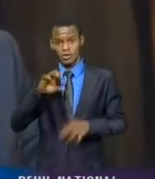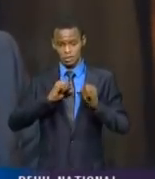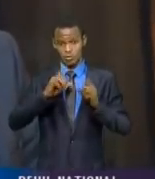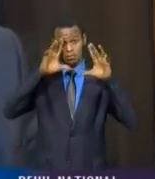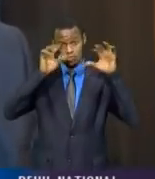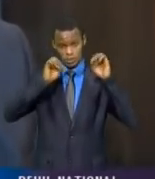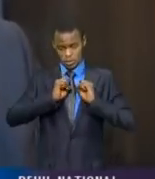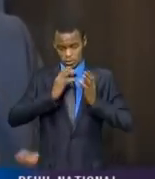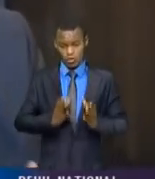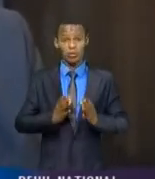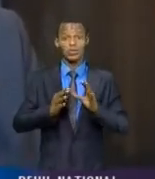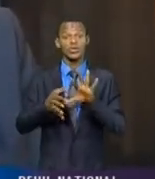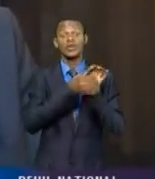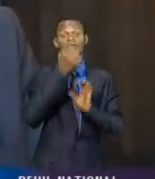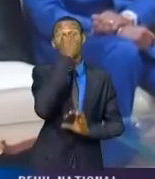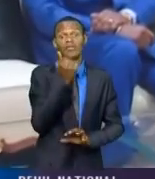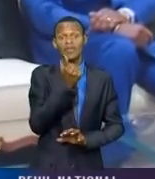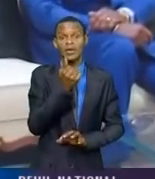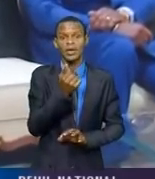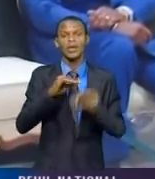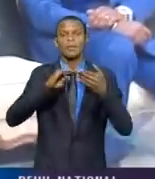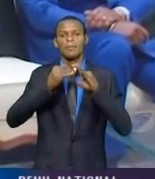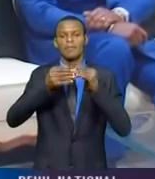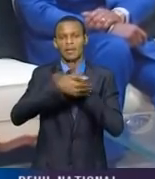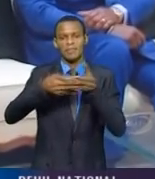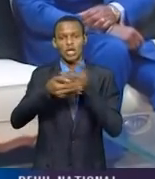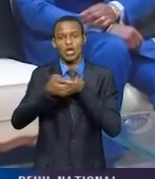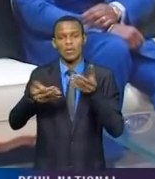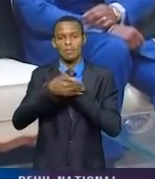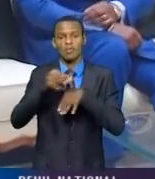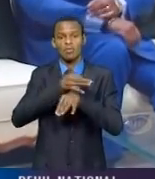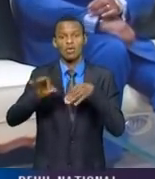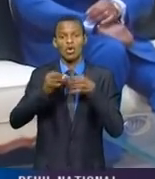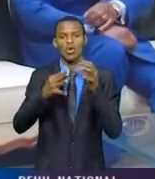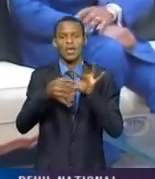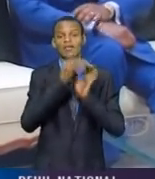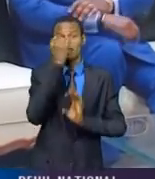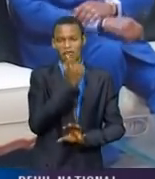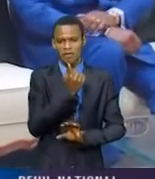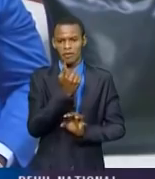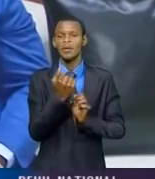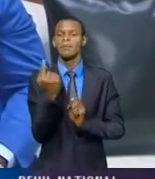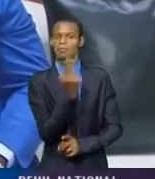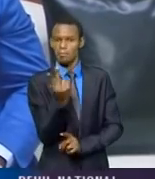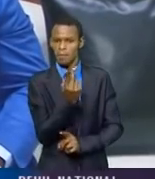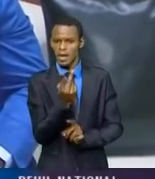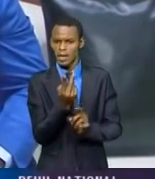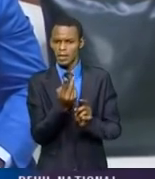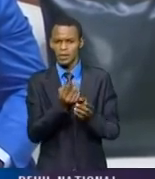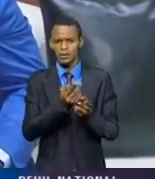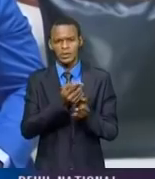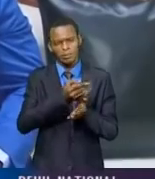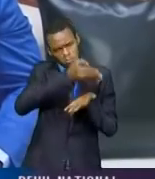2021 à la cité de l'union africaine les deux autres instances de l'union africaine ont tué d'abord une réunion à huis clos des plus d'une demi-heure